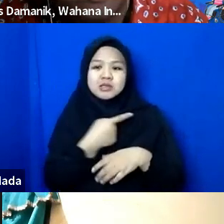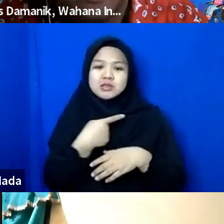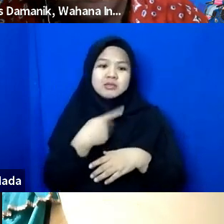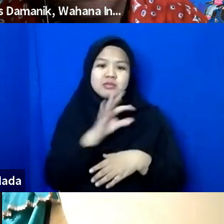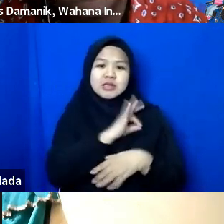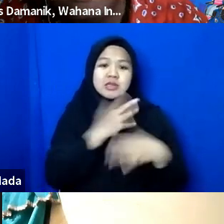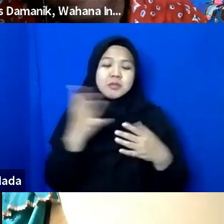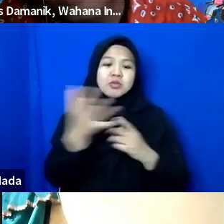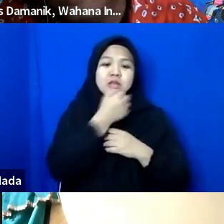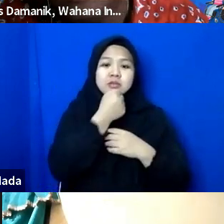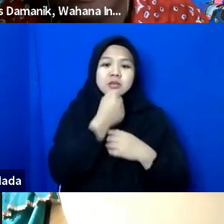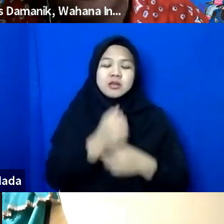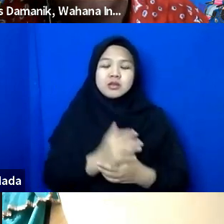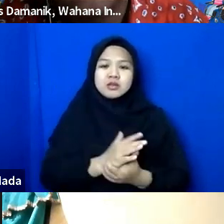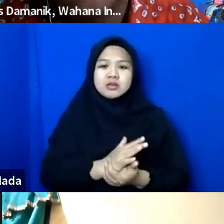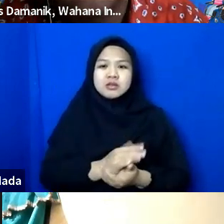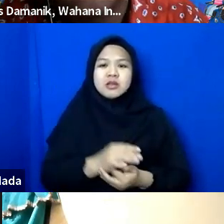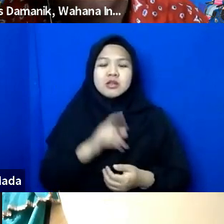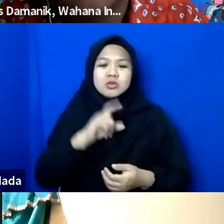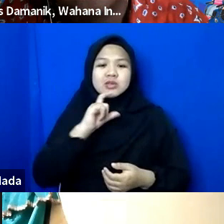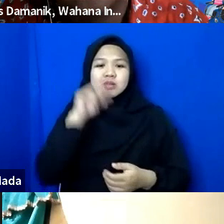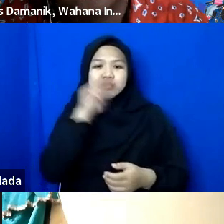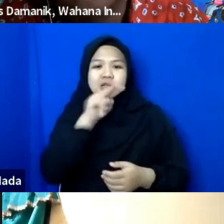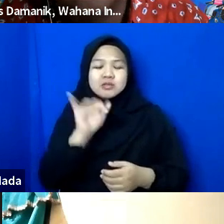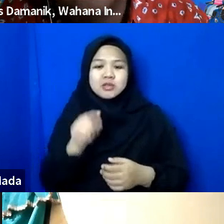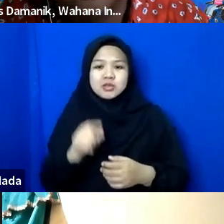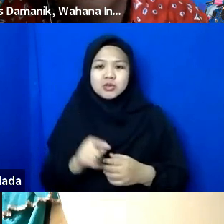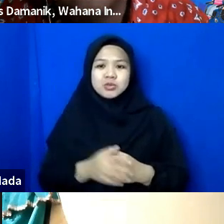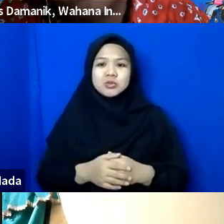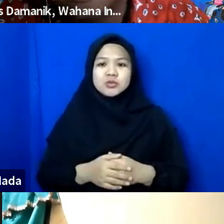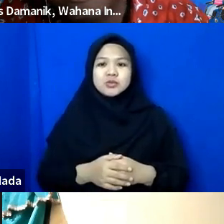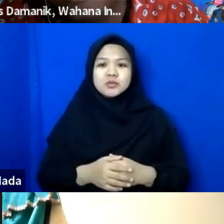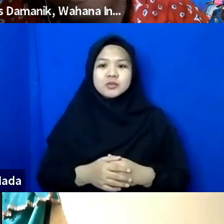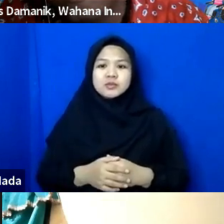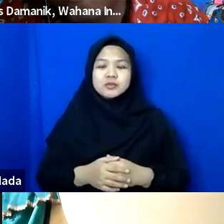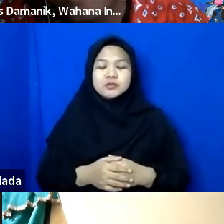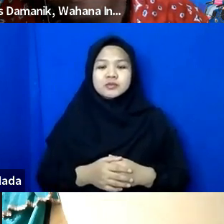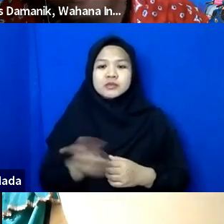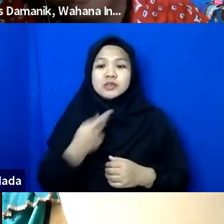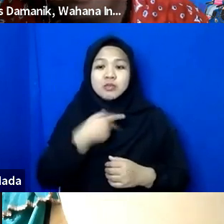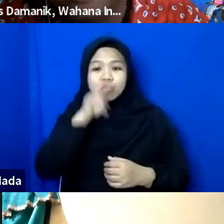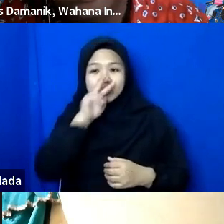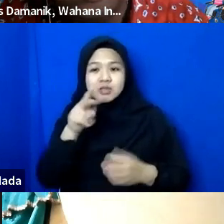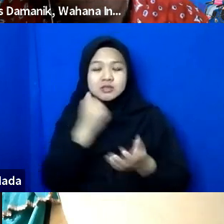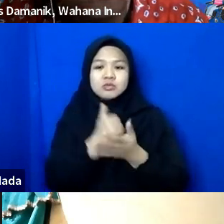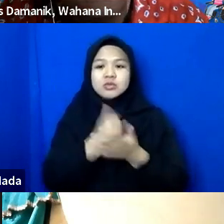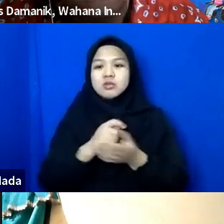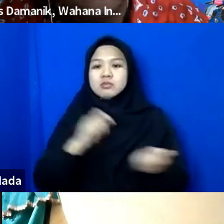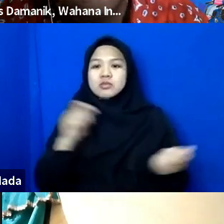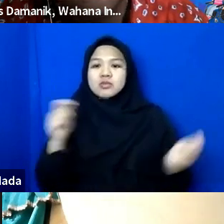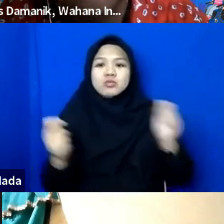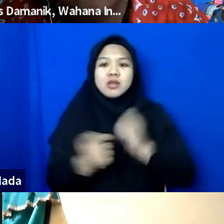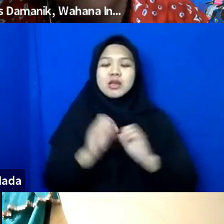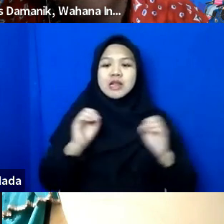sih yang mau dicapai gitu loh Apakah ukuran melihatnya gitu ya Katanya kita lihat kan sebenarnya perubahan yang terjadi